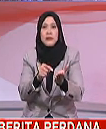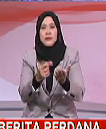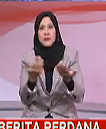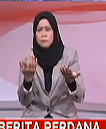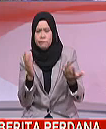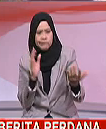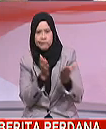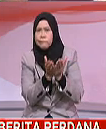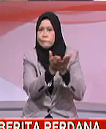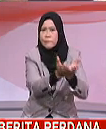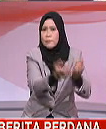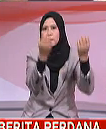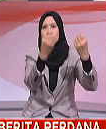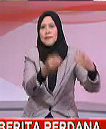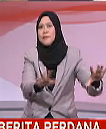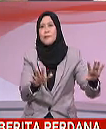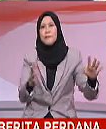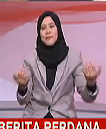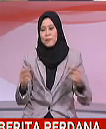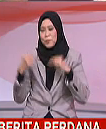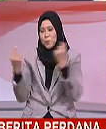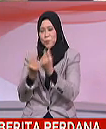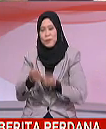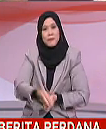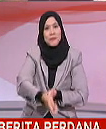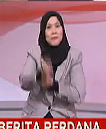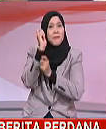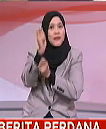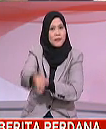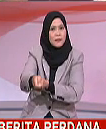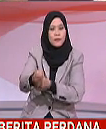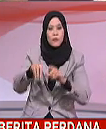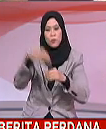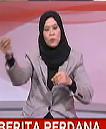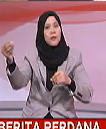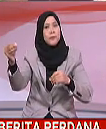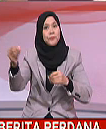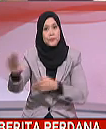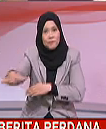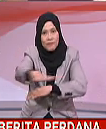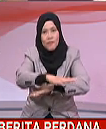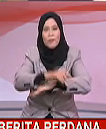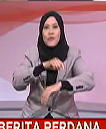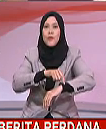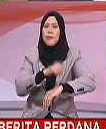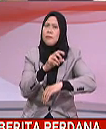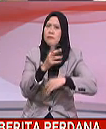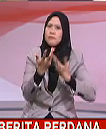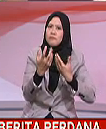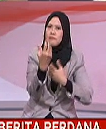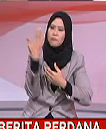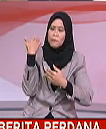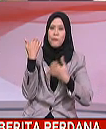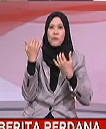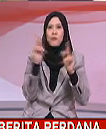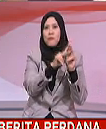gagal dihubungi sejak semalam. Kumpulan pemancing tersebut keluar ke laut pada 22 Mac lalu dan sepatutnya pulang semula ke jeti